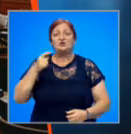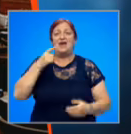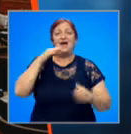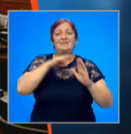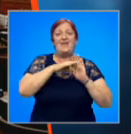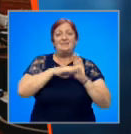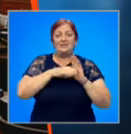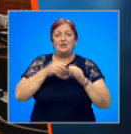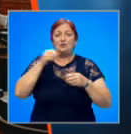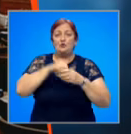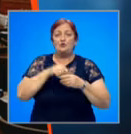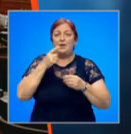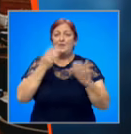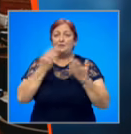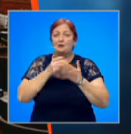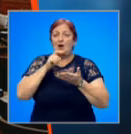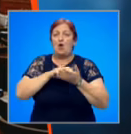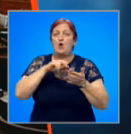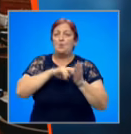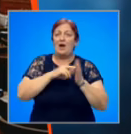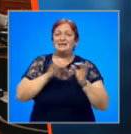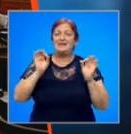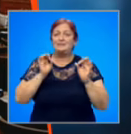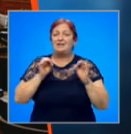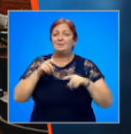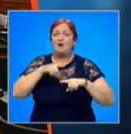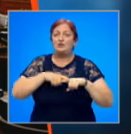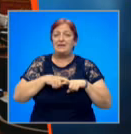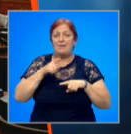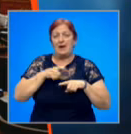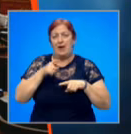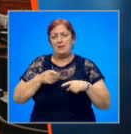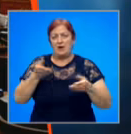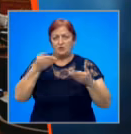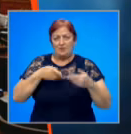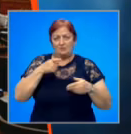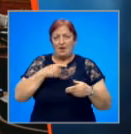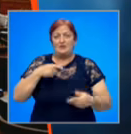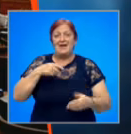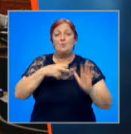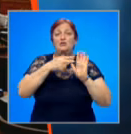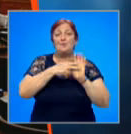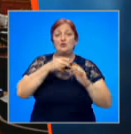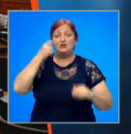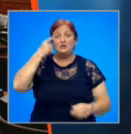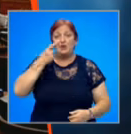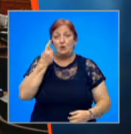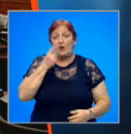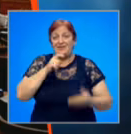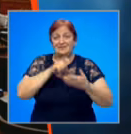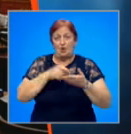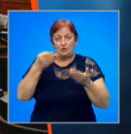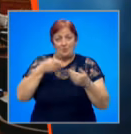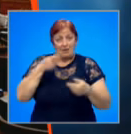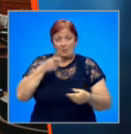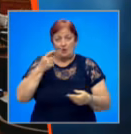дневен ред беше включено първо четене на законопроект за спецправосъдието. Макар да беше прият, това има само символичен смисъл, тъй като един закон е прият